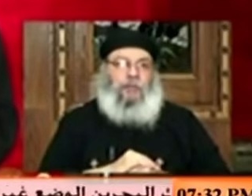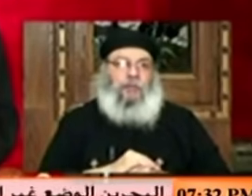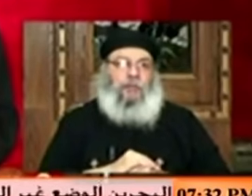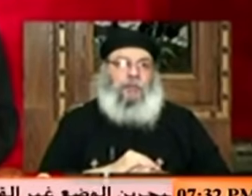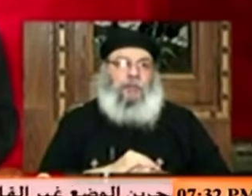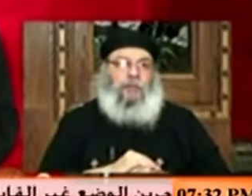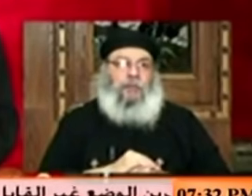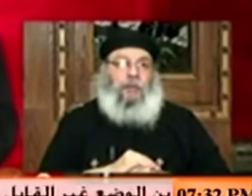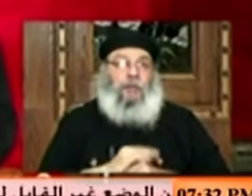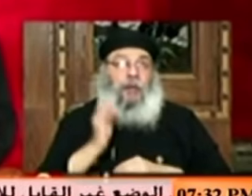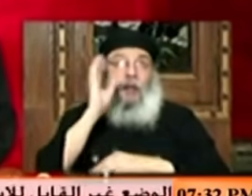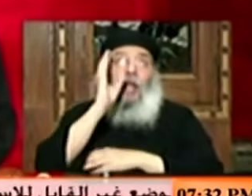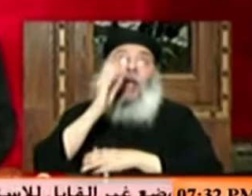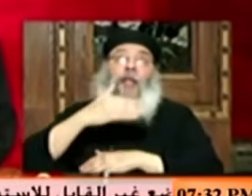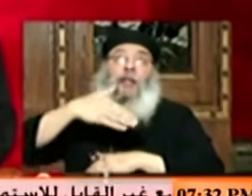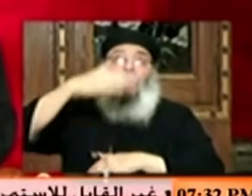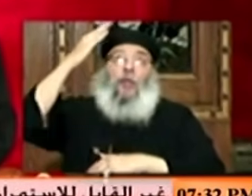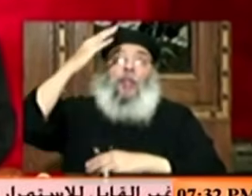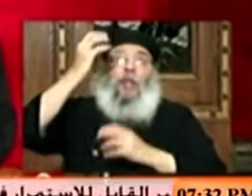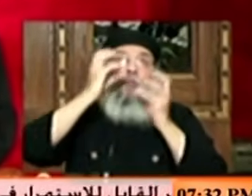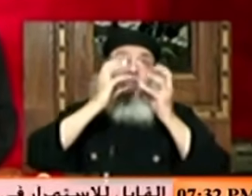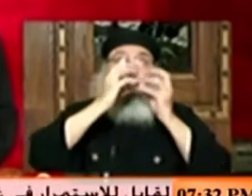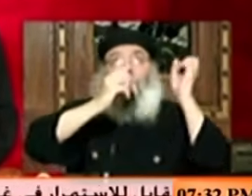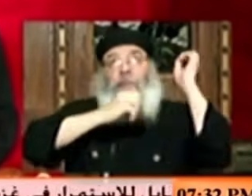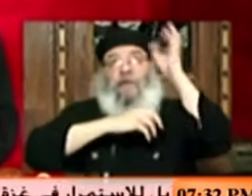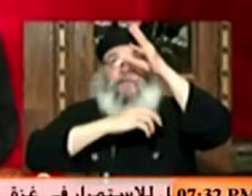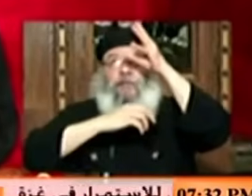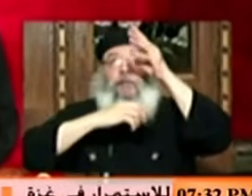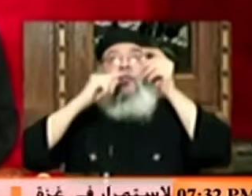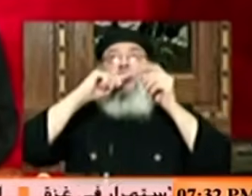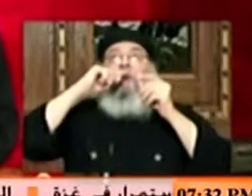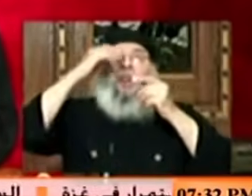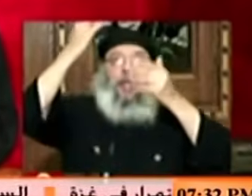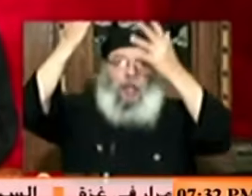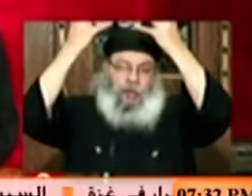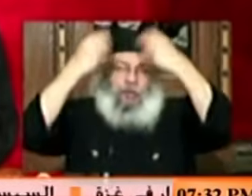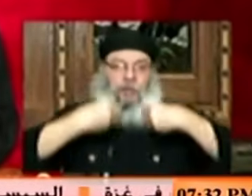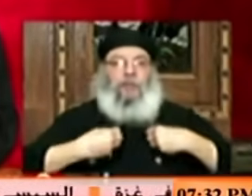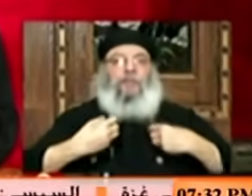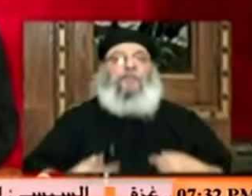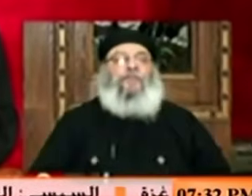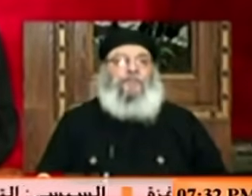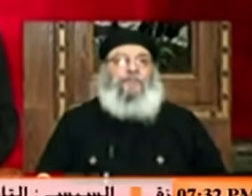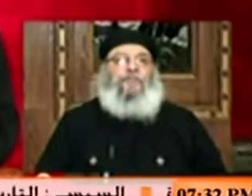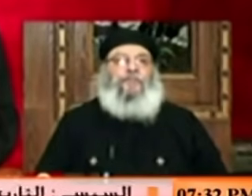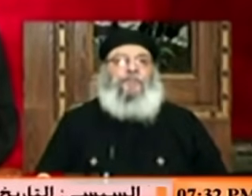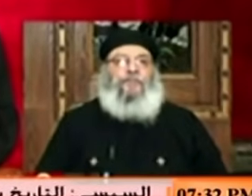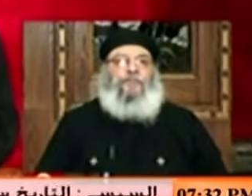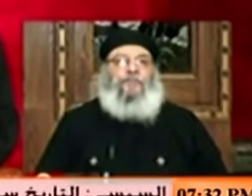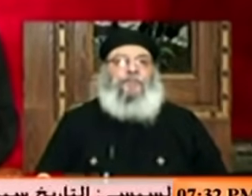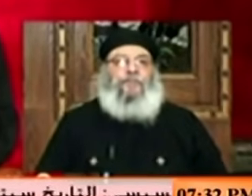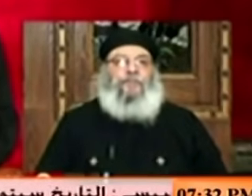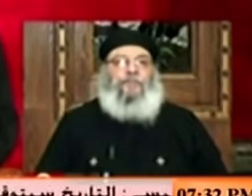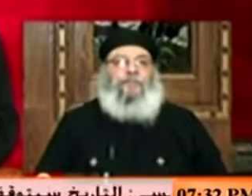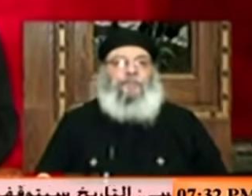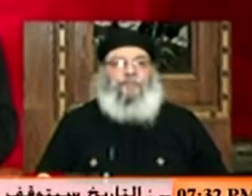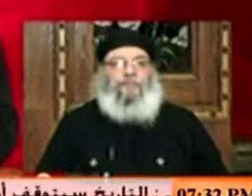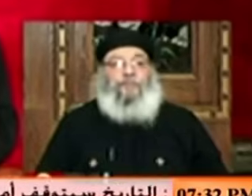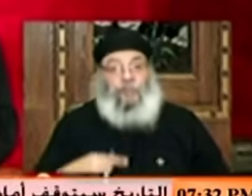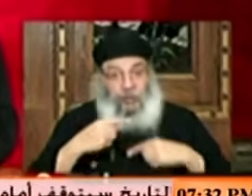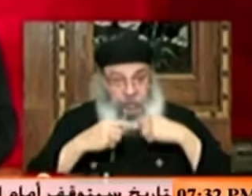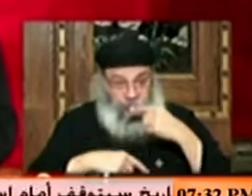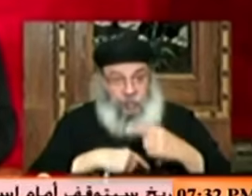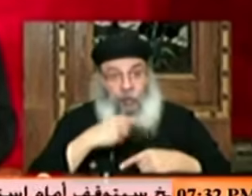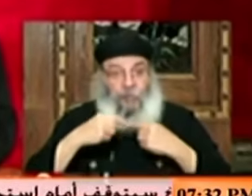رميناها بطوبه جابت لنا طوبه لا ارميها بالطوبه تجيب البلح تستمر في الخدمه